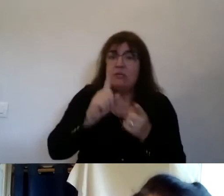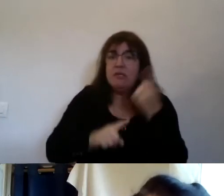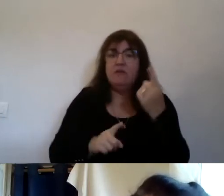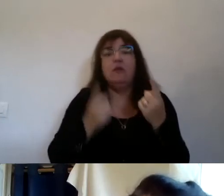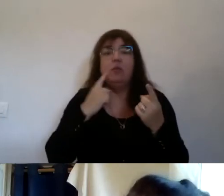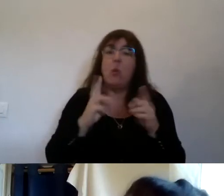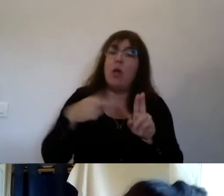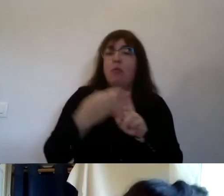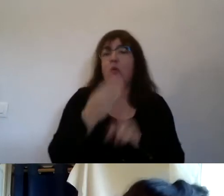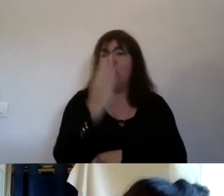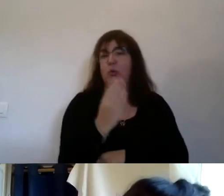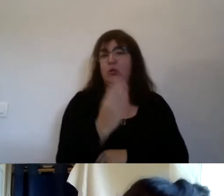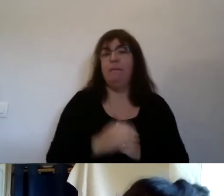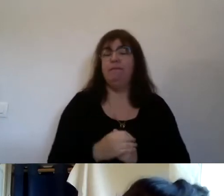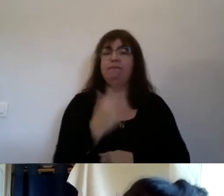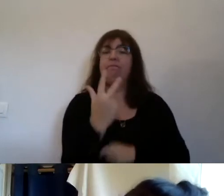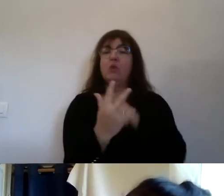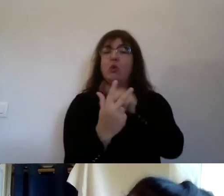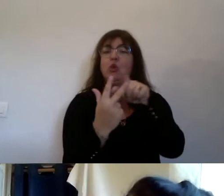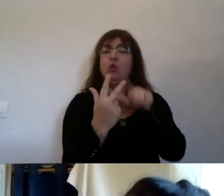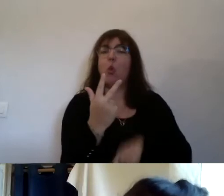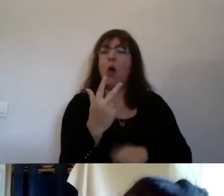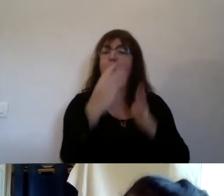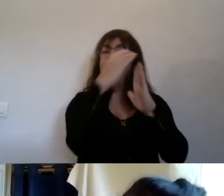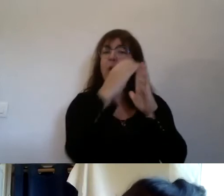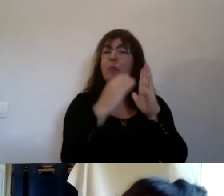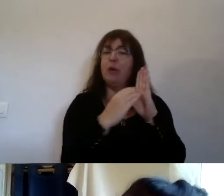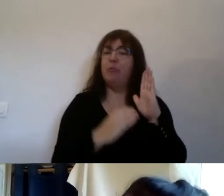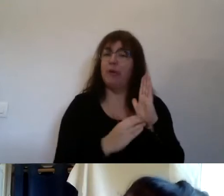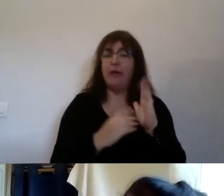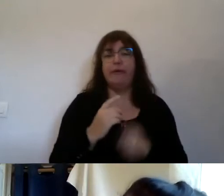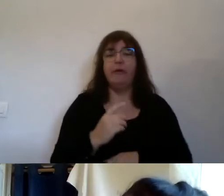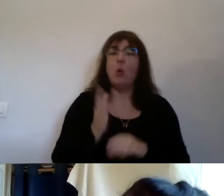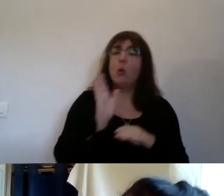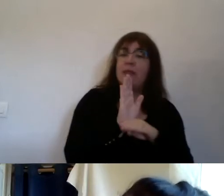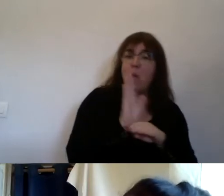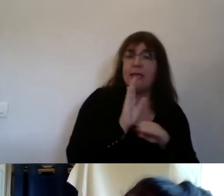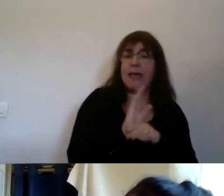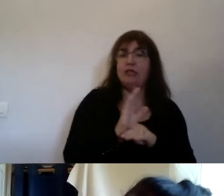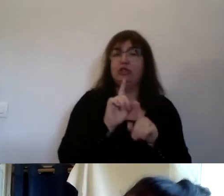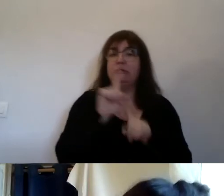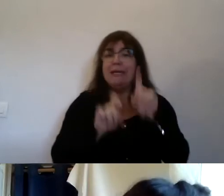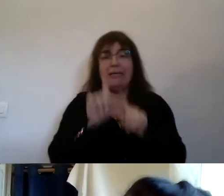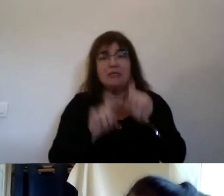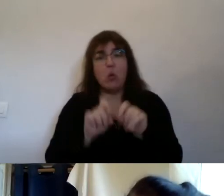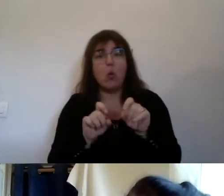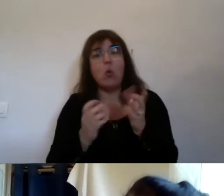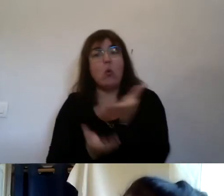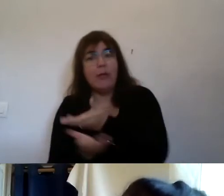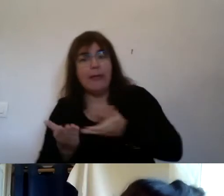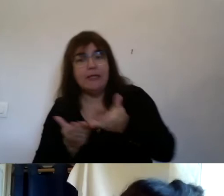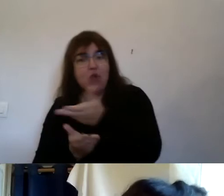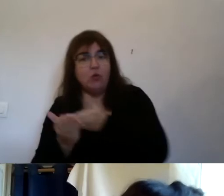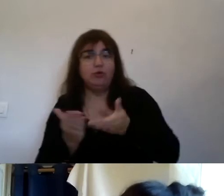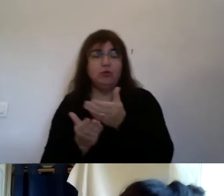jeu qu'on aura 3 temps pour les questions, des échanges, des témoignages au fil de cette table ronde. Le